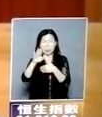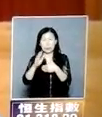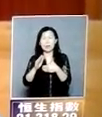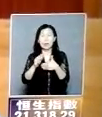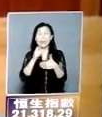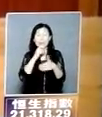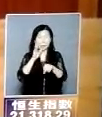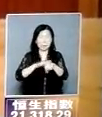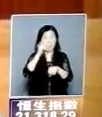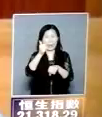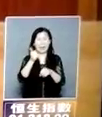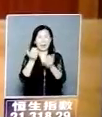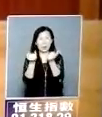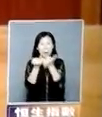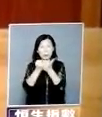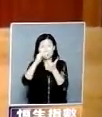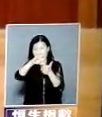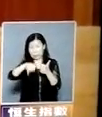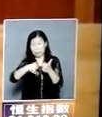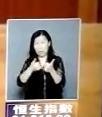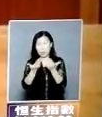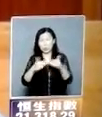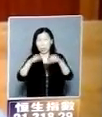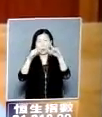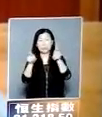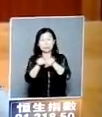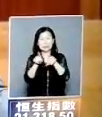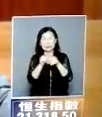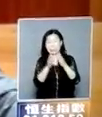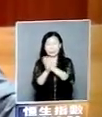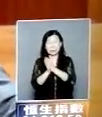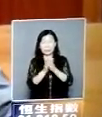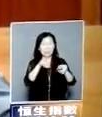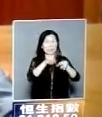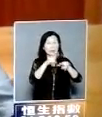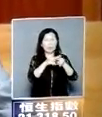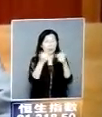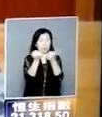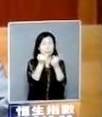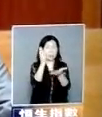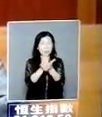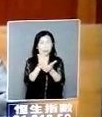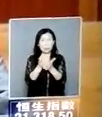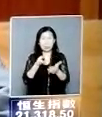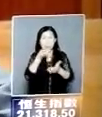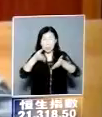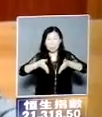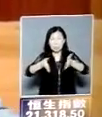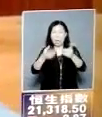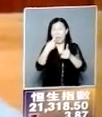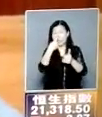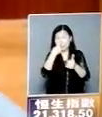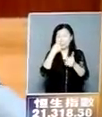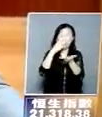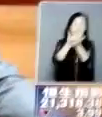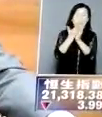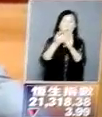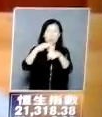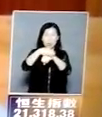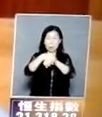叻的学生来到我们的同学当中。这些不是大陆学生，一带一路奖学基金给外国学生来到我们大学同学当